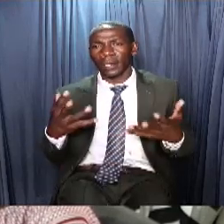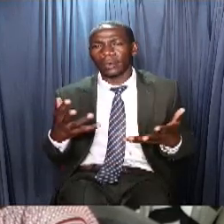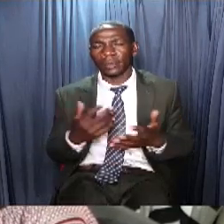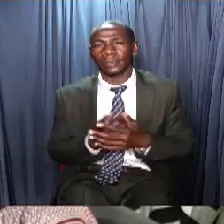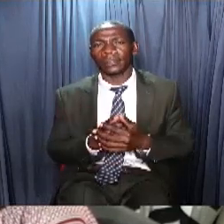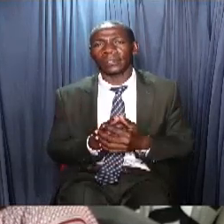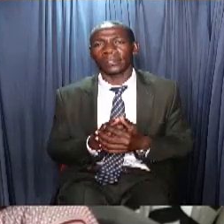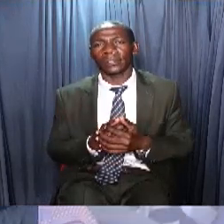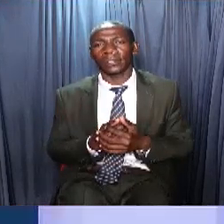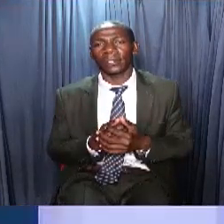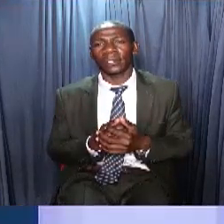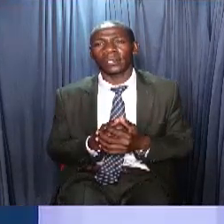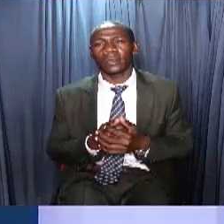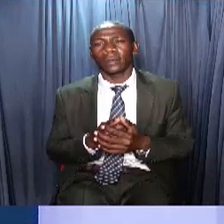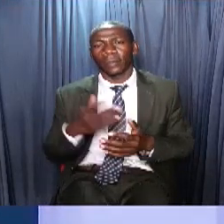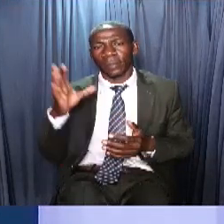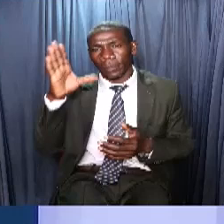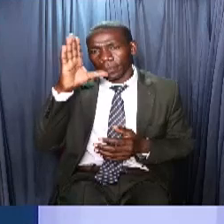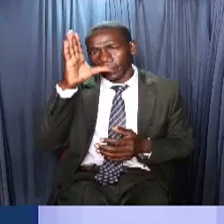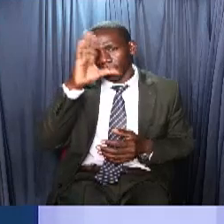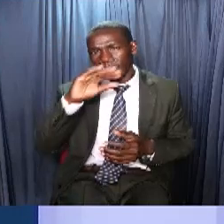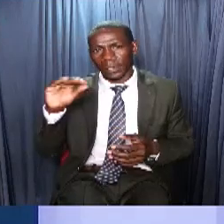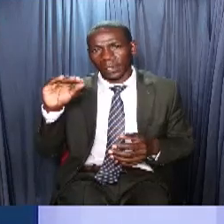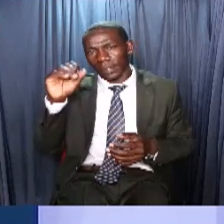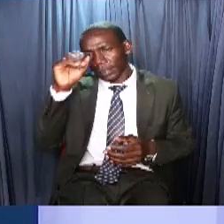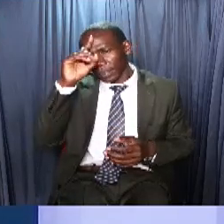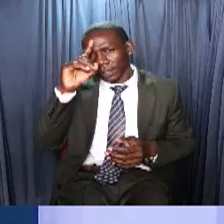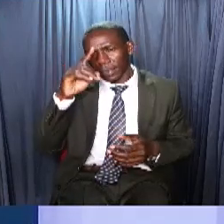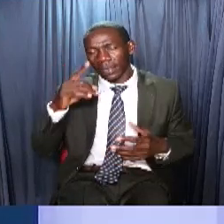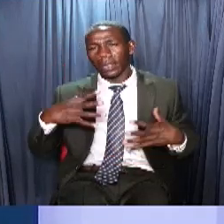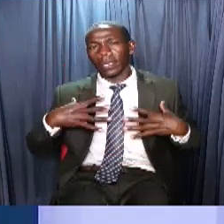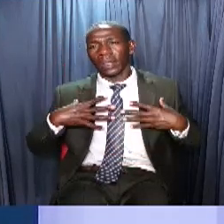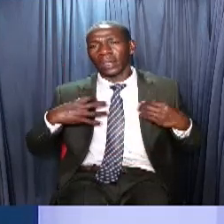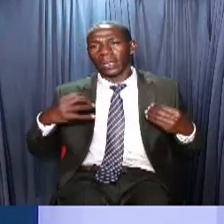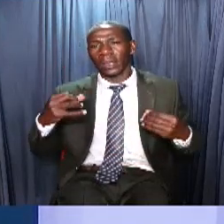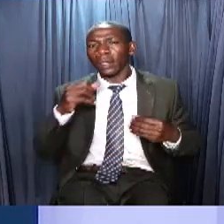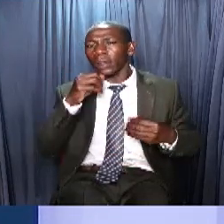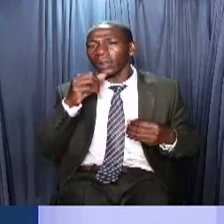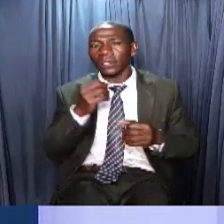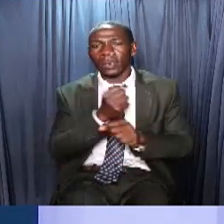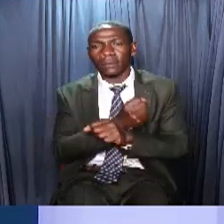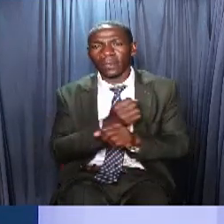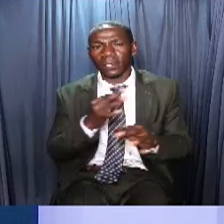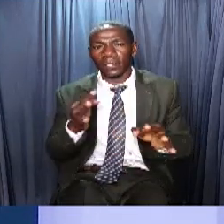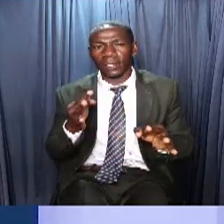Hallelujah. Hallelujah. Kukosa ufahamu. For lack of understanding. Kupona sio kuokoka. Healing is no salvation.